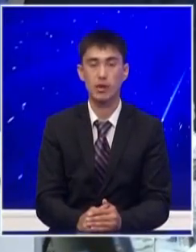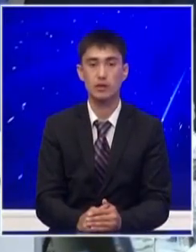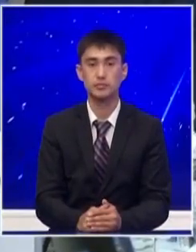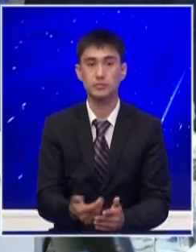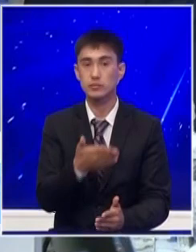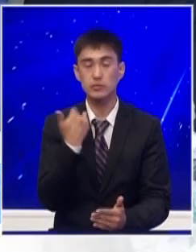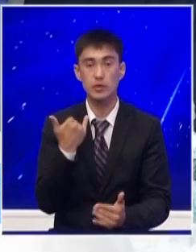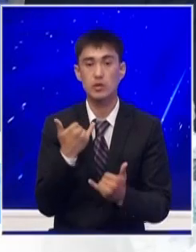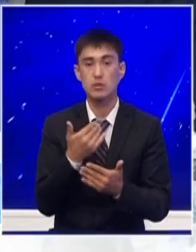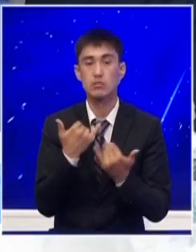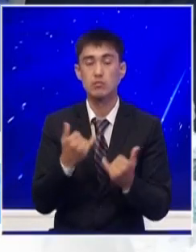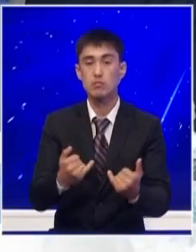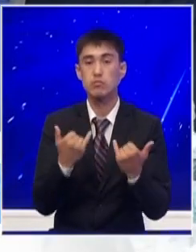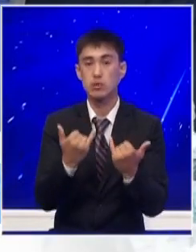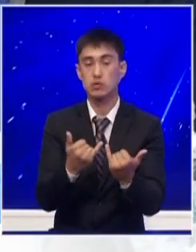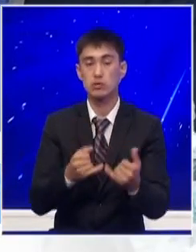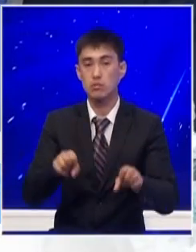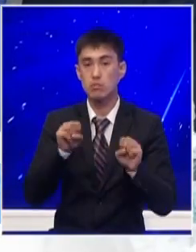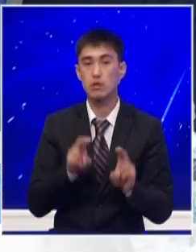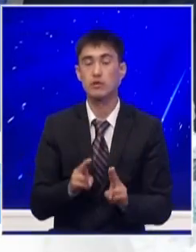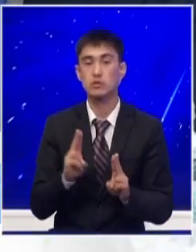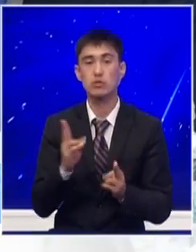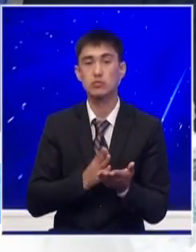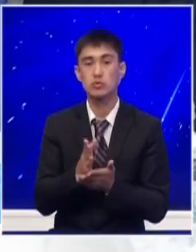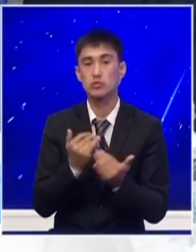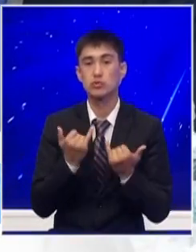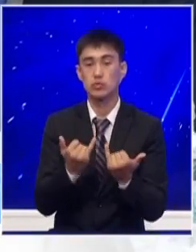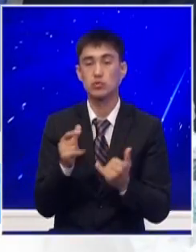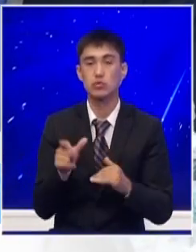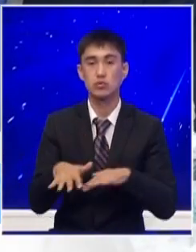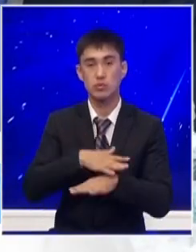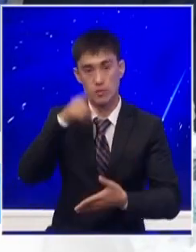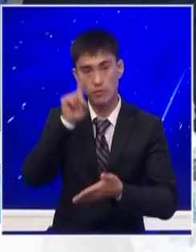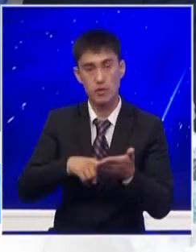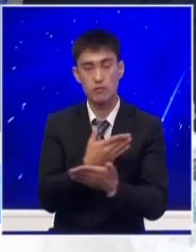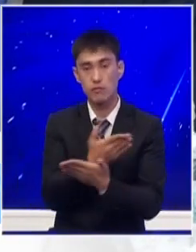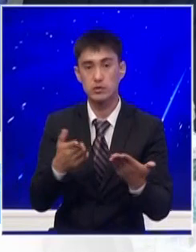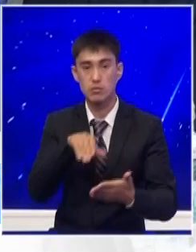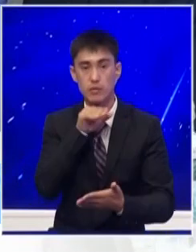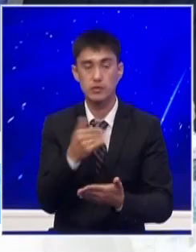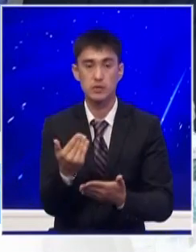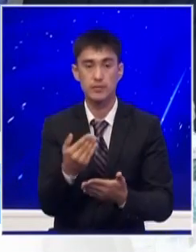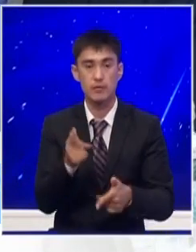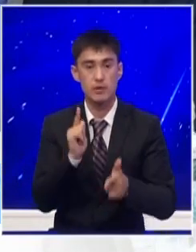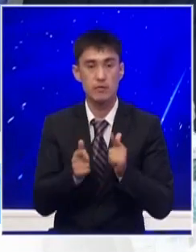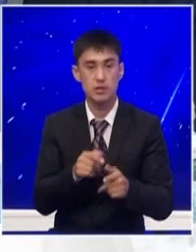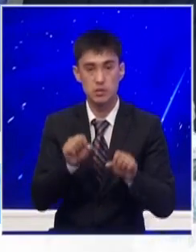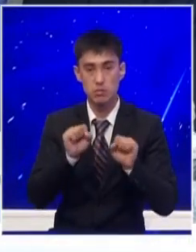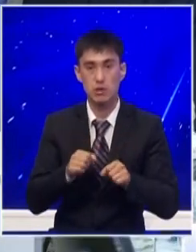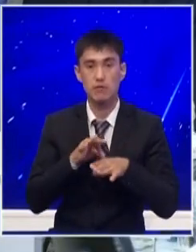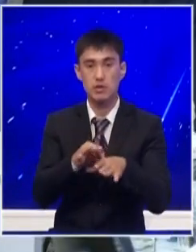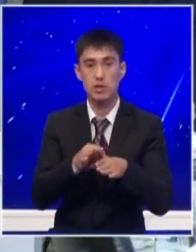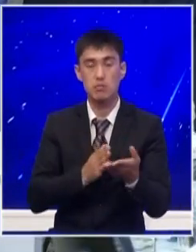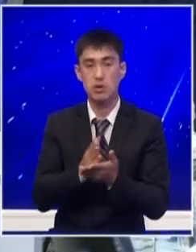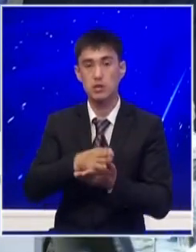Нет более почетной профессии, чем служить людям, которые доверяют вам и верят в вашу компетентность и профессионализм. Вы являетесь проводниками